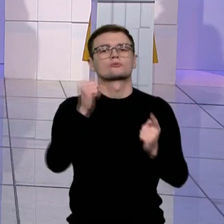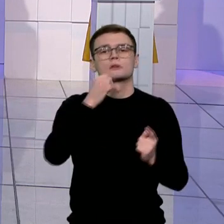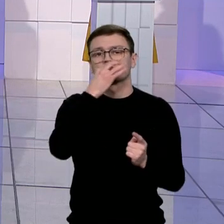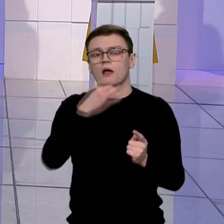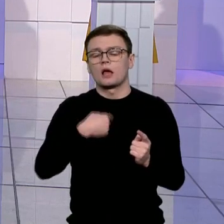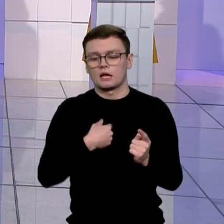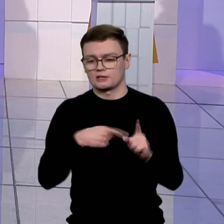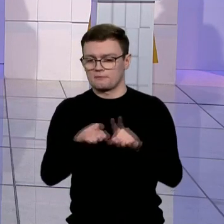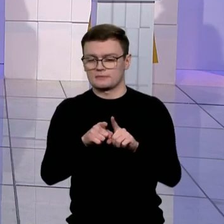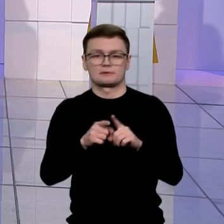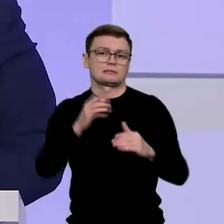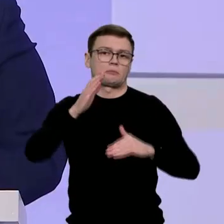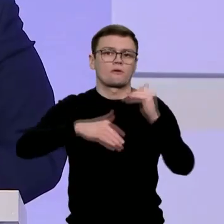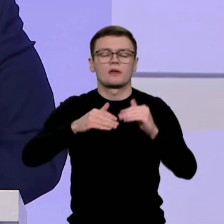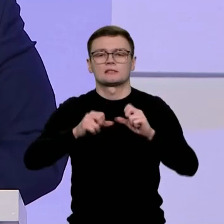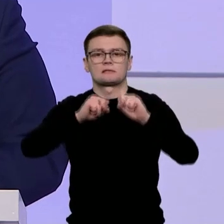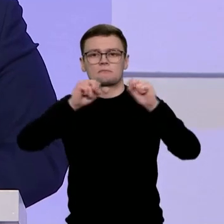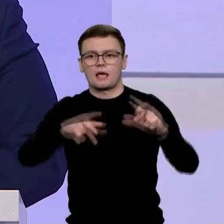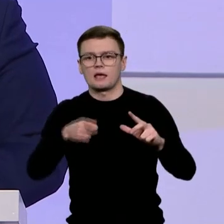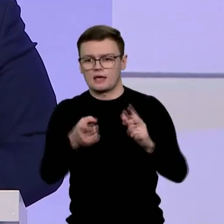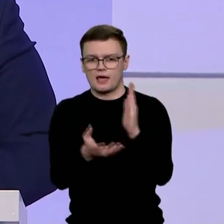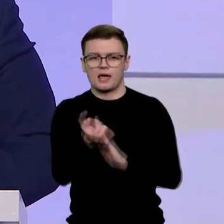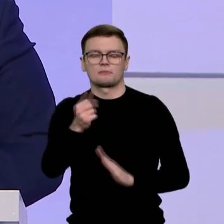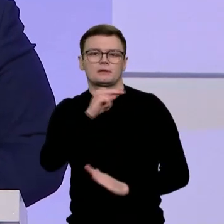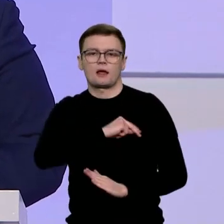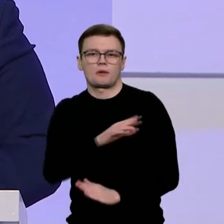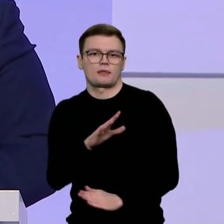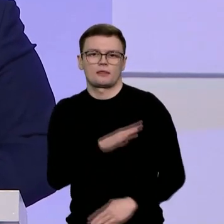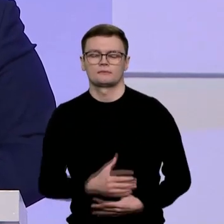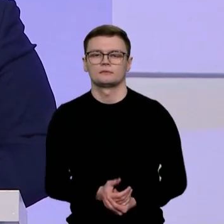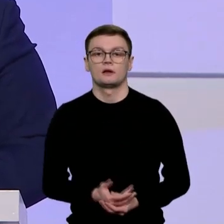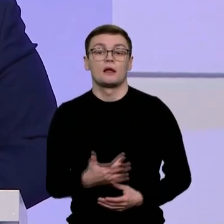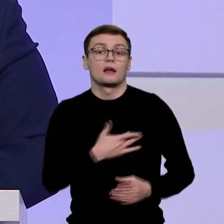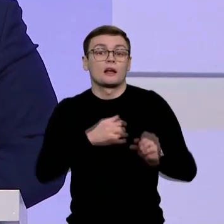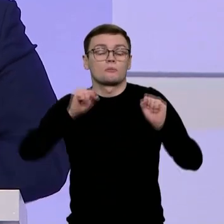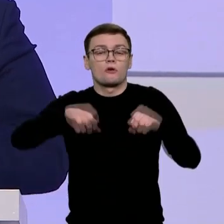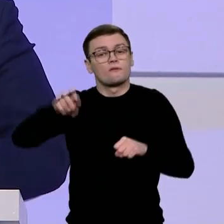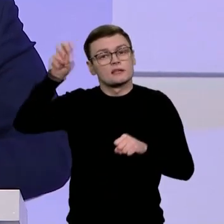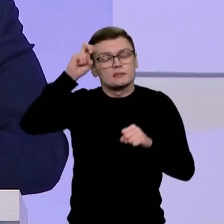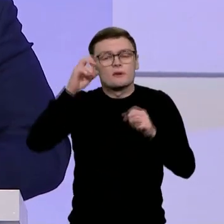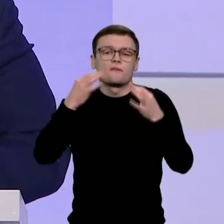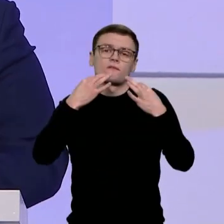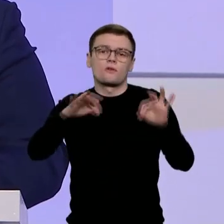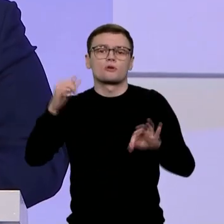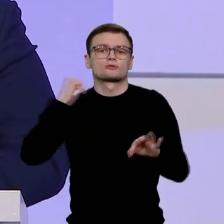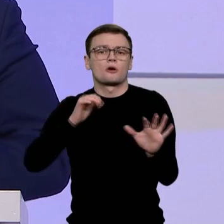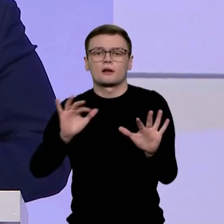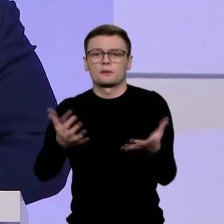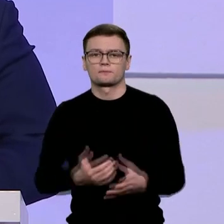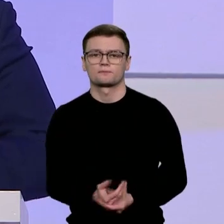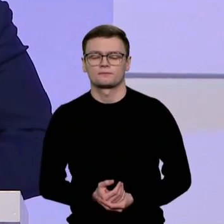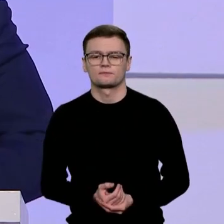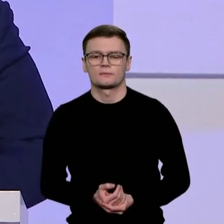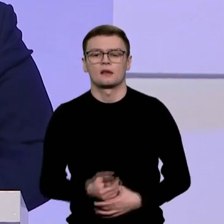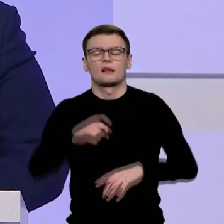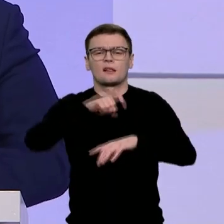pagal specialybę. Tai galbūt galėtų valstybė leisti žmonėm per kažkiek